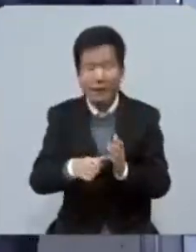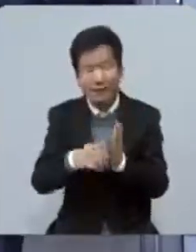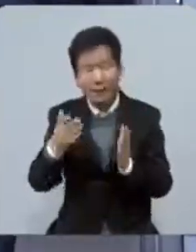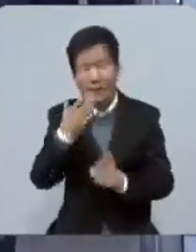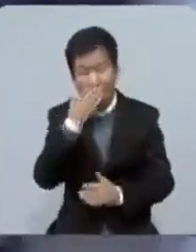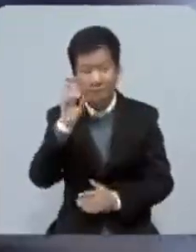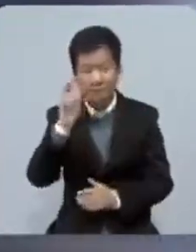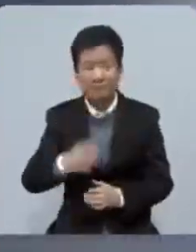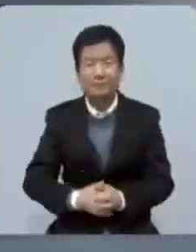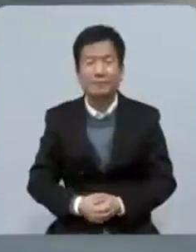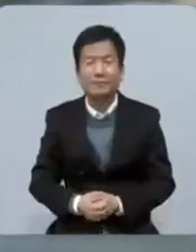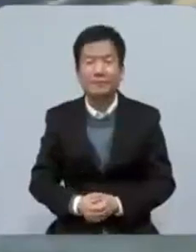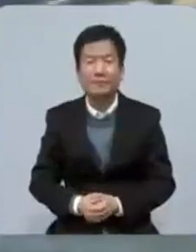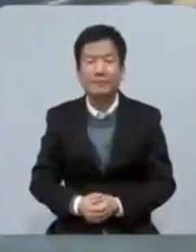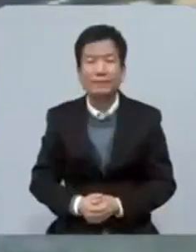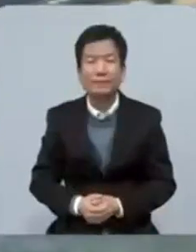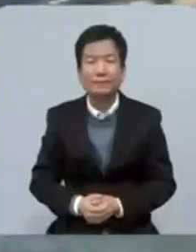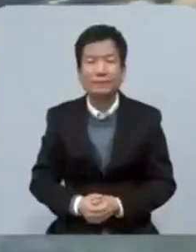있습니다.